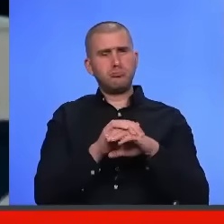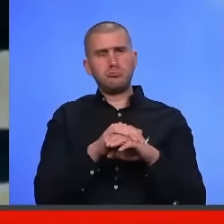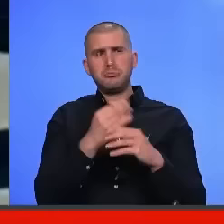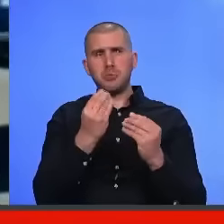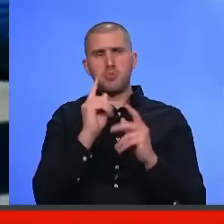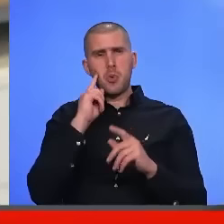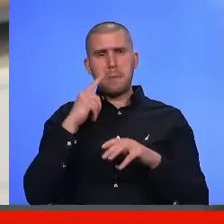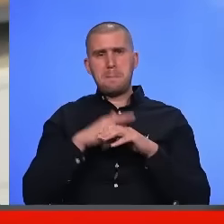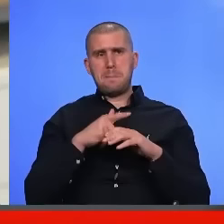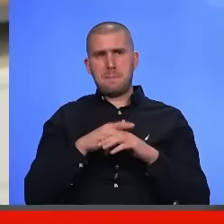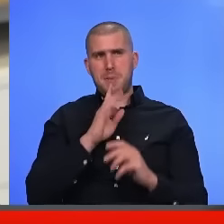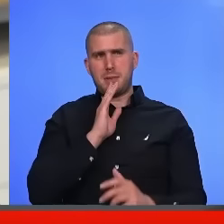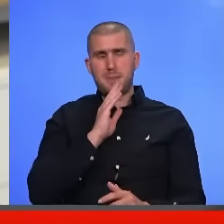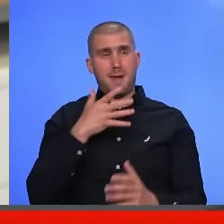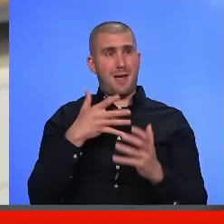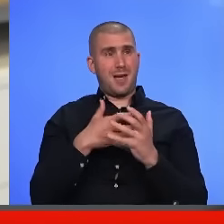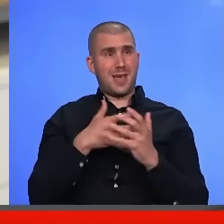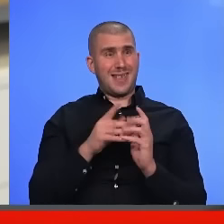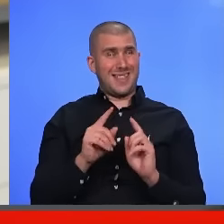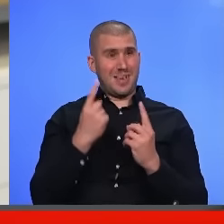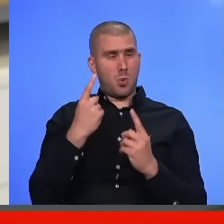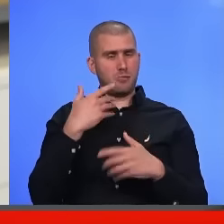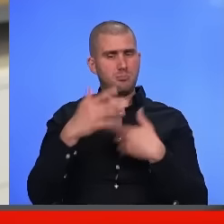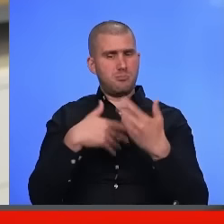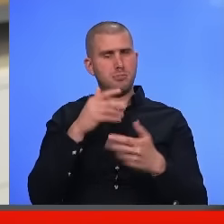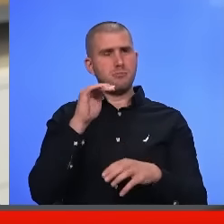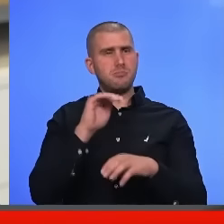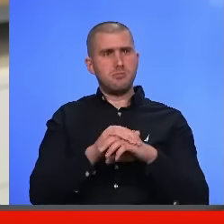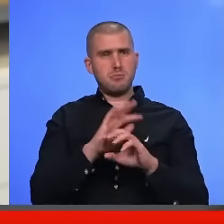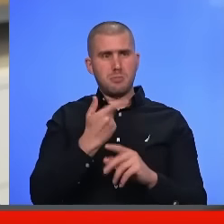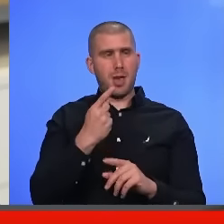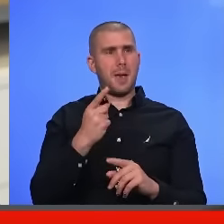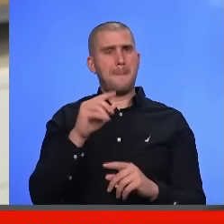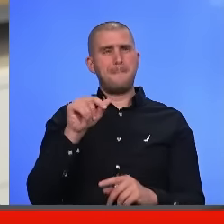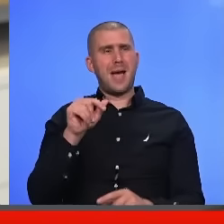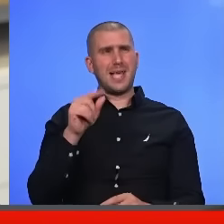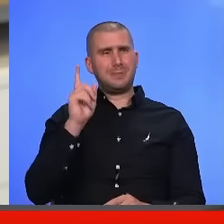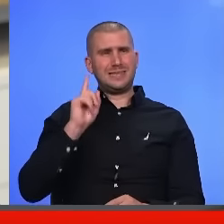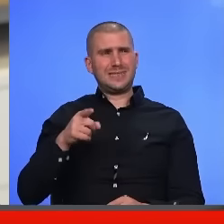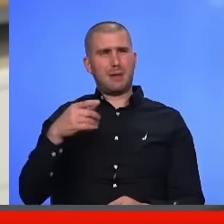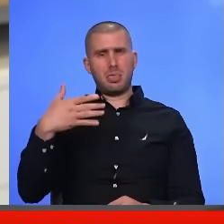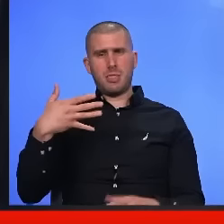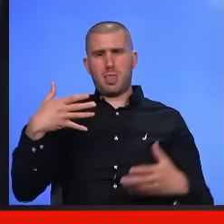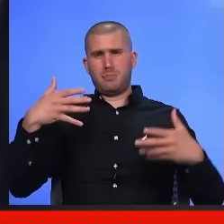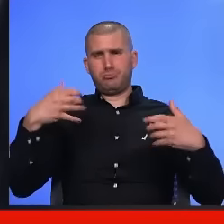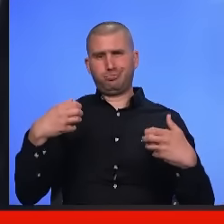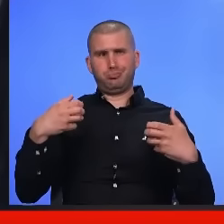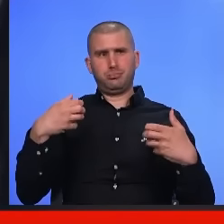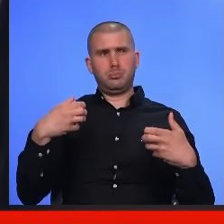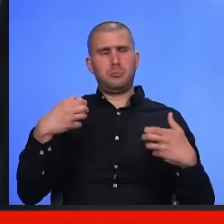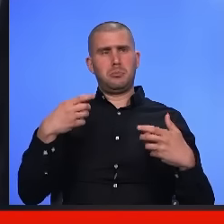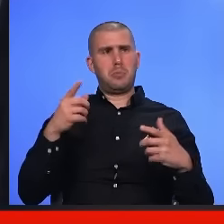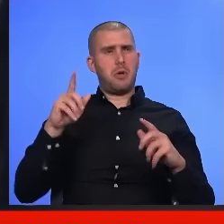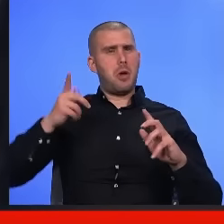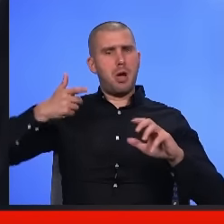מטרידים במיוחד. החקירה של האירוע הזה הובילה לממצא שבעצם הברגים שהיו אמורים להחזיק את הדלת הזאת במקום בכלל לא